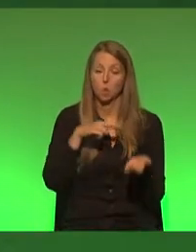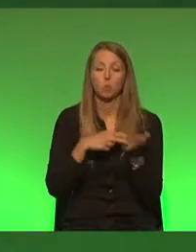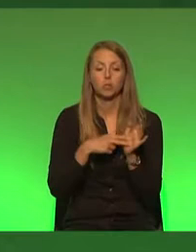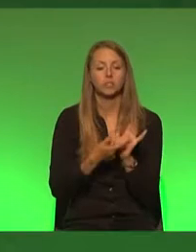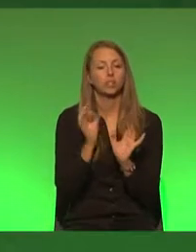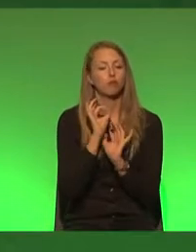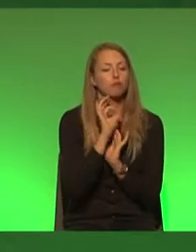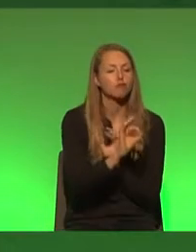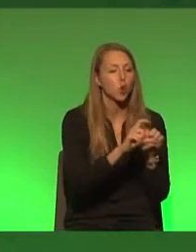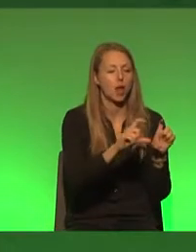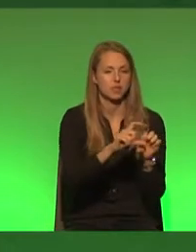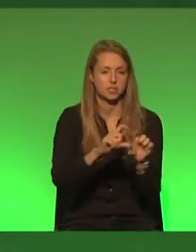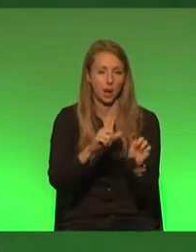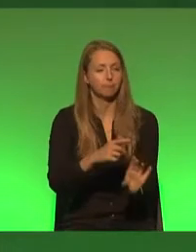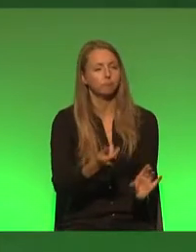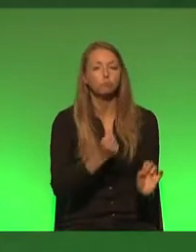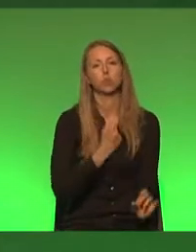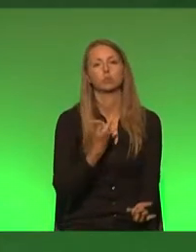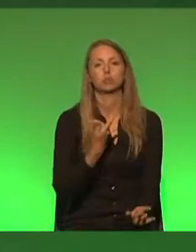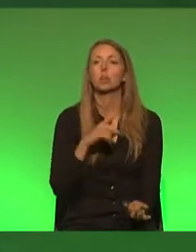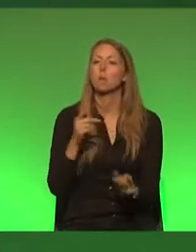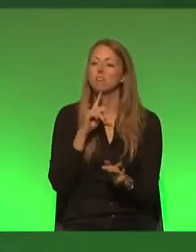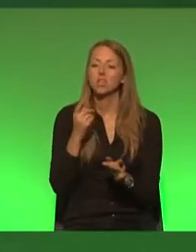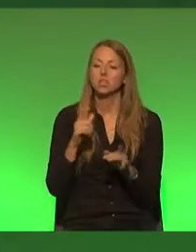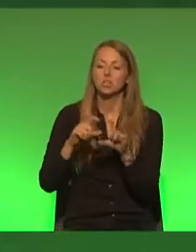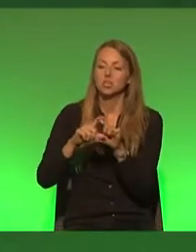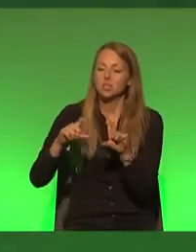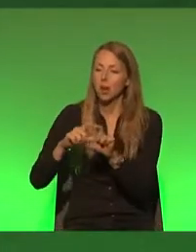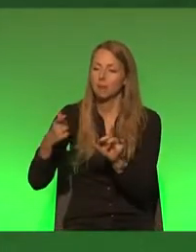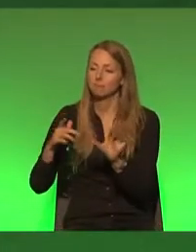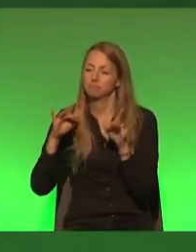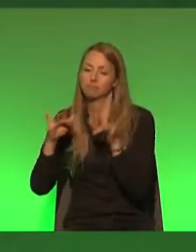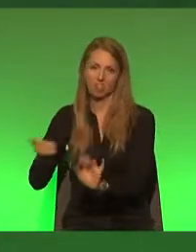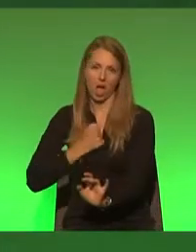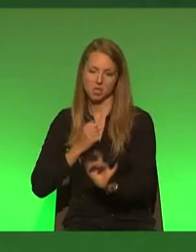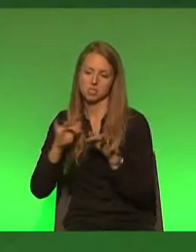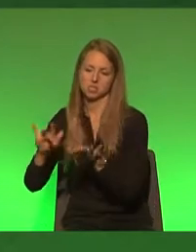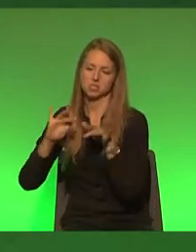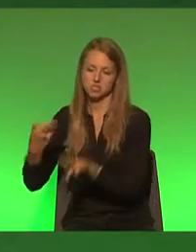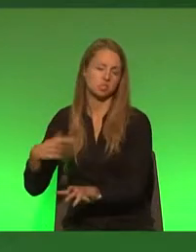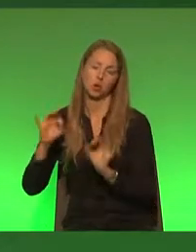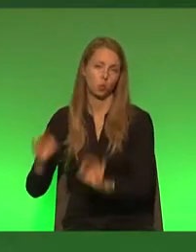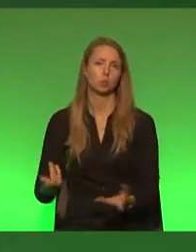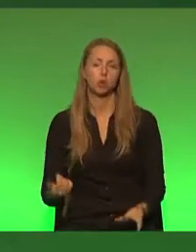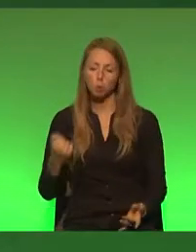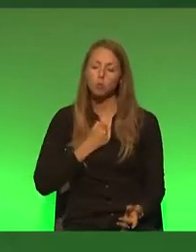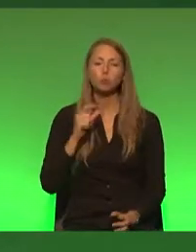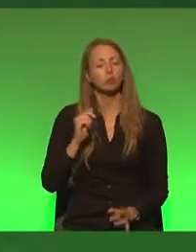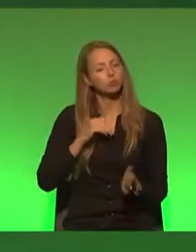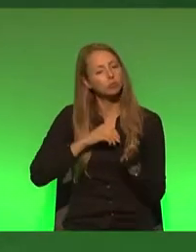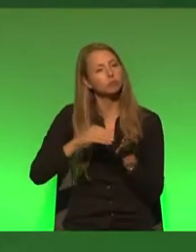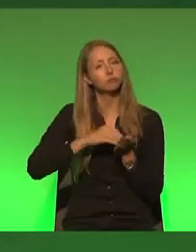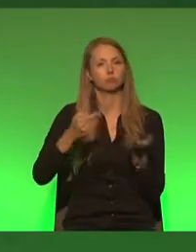ist, nicht eine Angstpolitik gegen alles Mögliche. Mut geht nach vorne. Mutig ist eine Politik für die